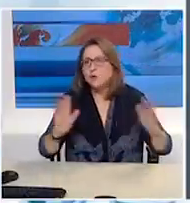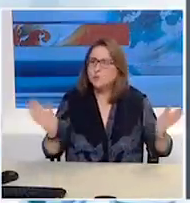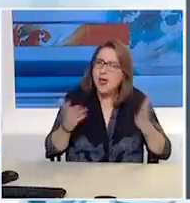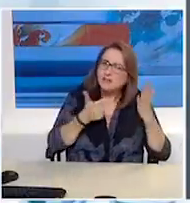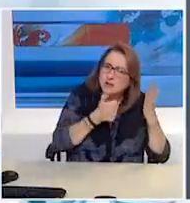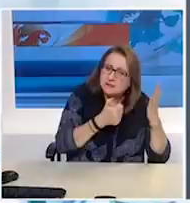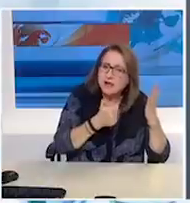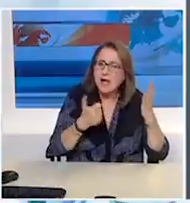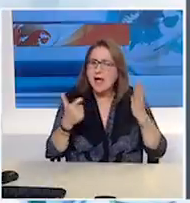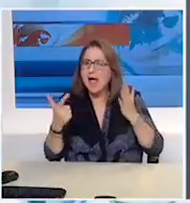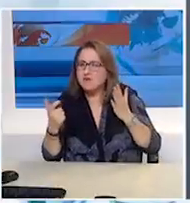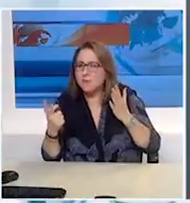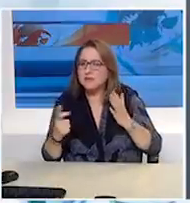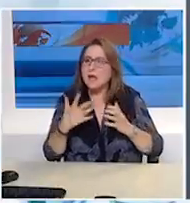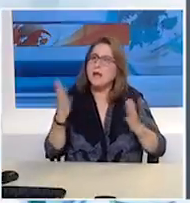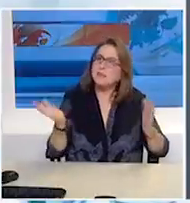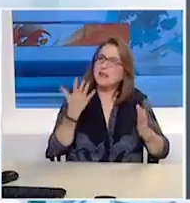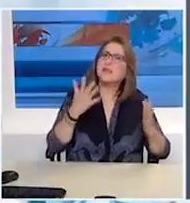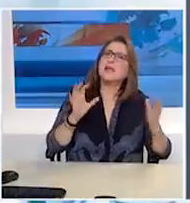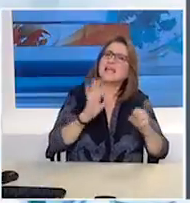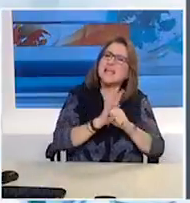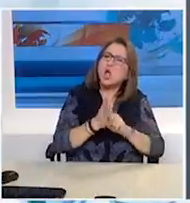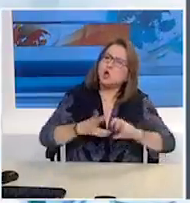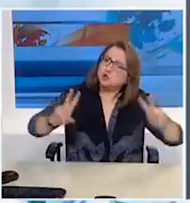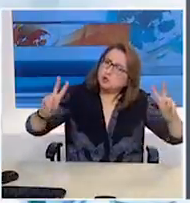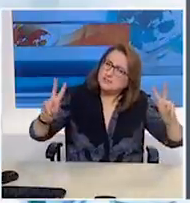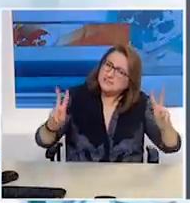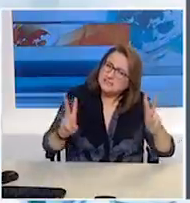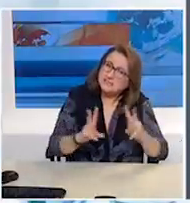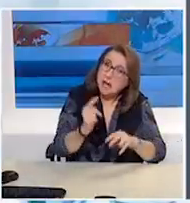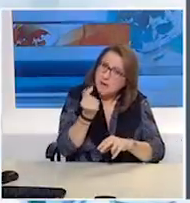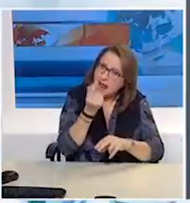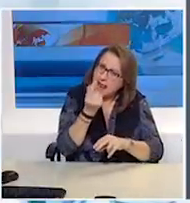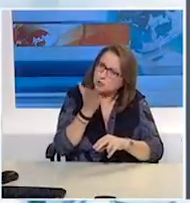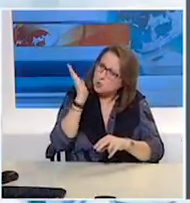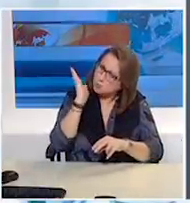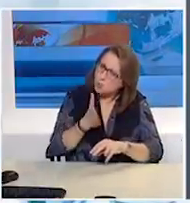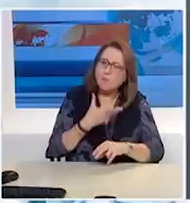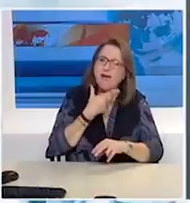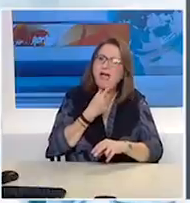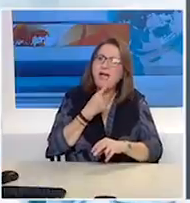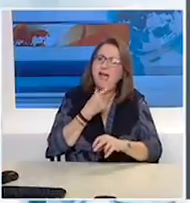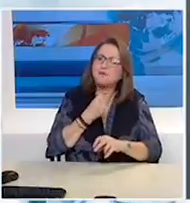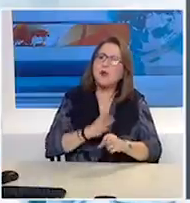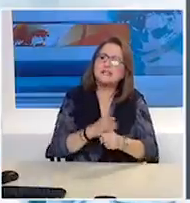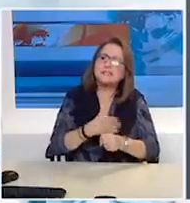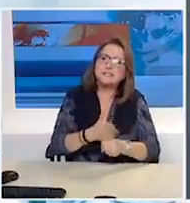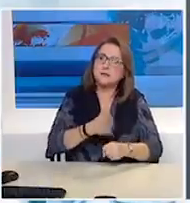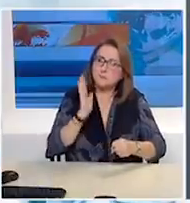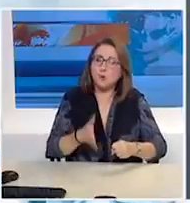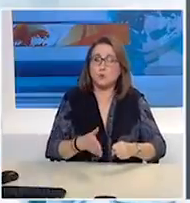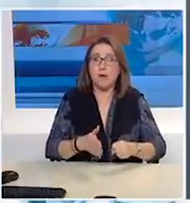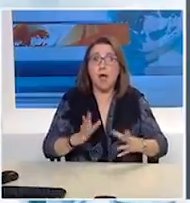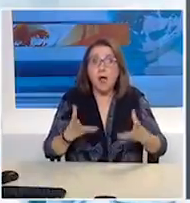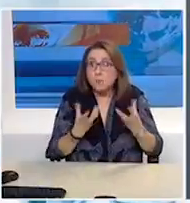επίπεδα, εμείς να τον καταπολεμούμε πολύ πιο εύκολα όταν βγαίνει στην επιφάνεια και να κρατάμε μια καλή εικόνα σαν χώρα, σαν λαός, σαν